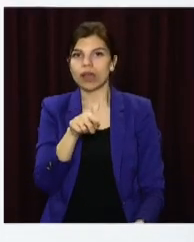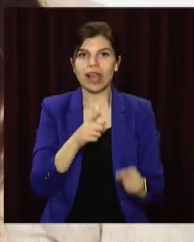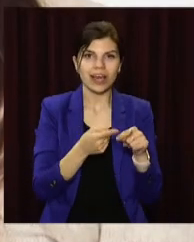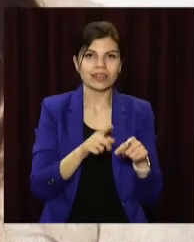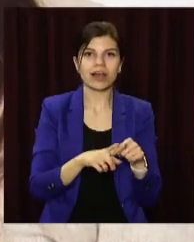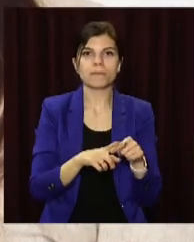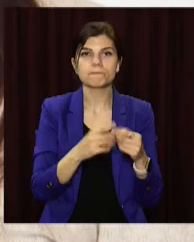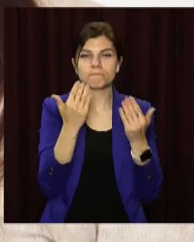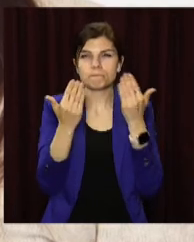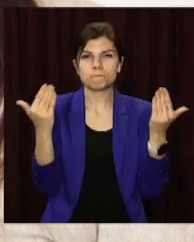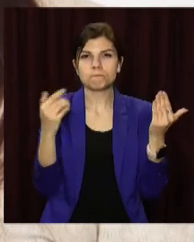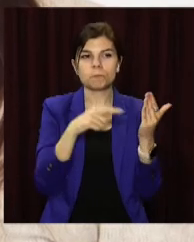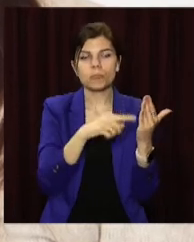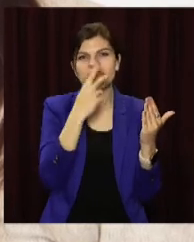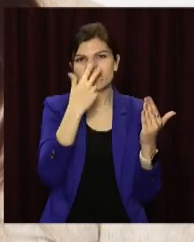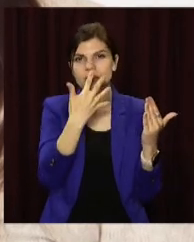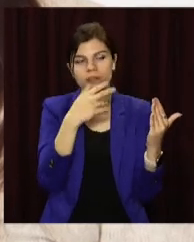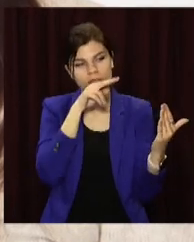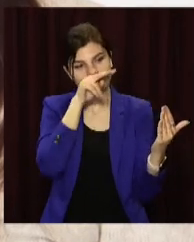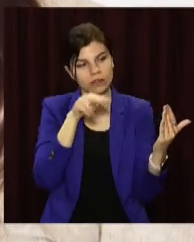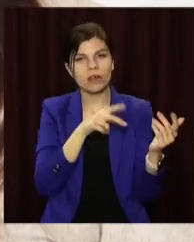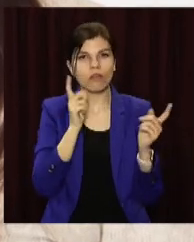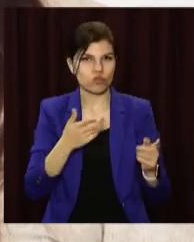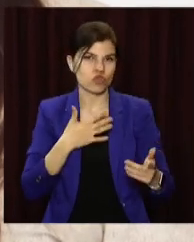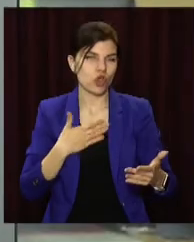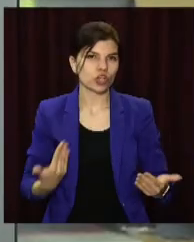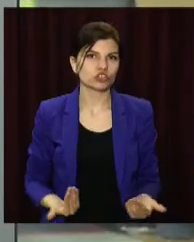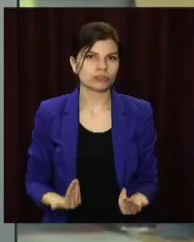експозиція, яка відображує насправді наше життя.